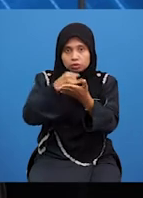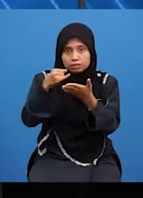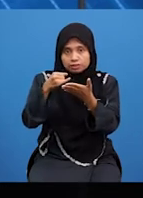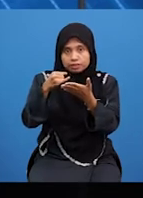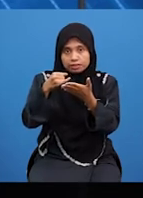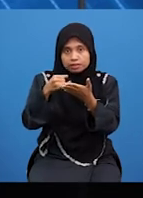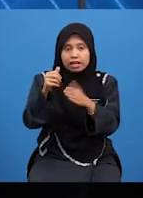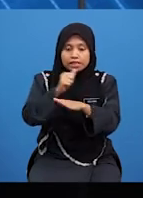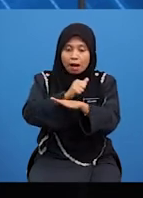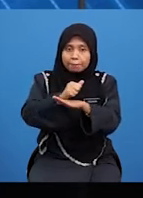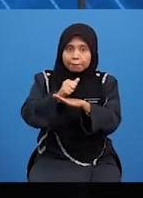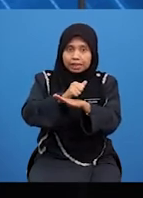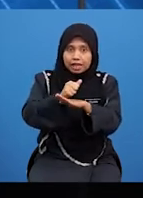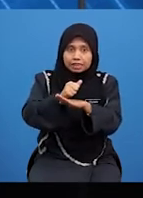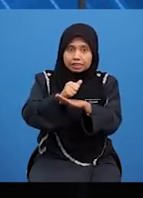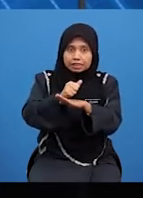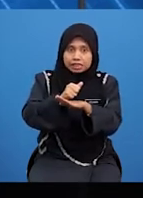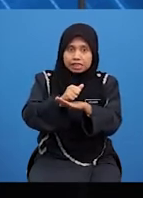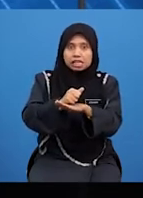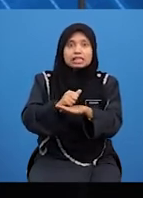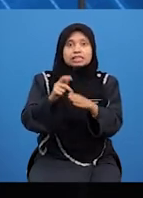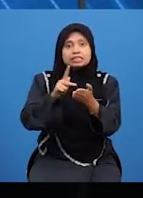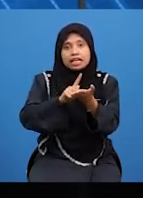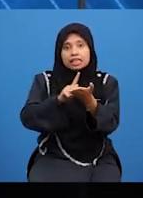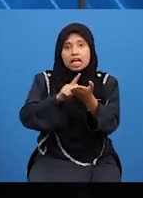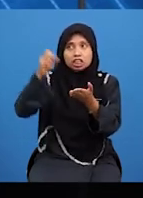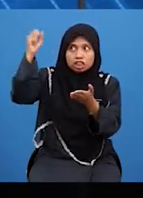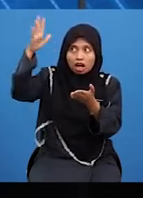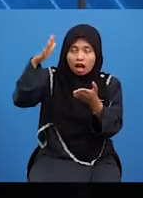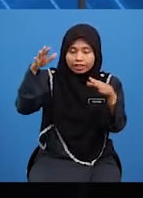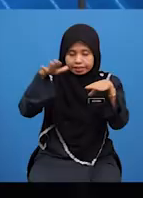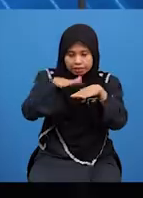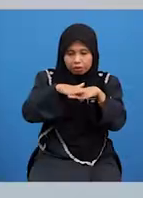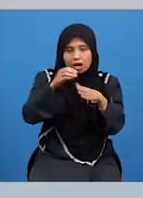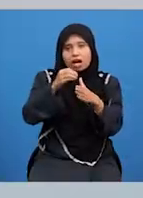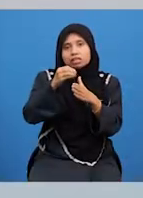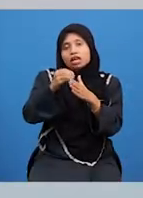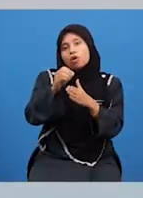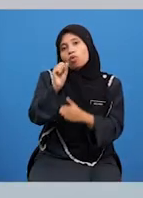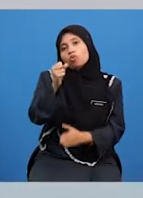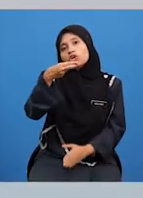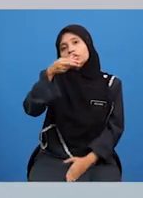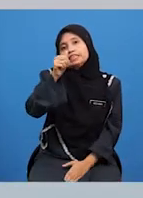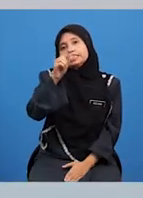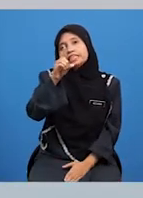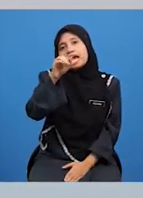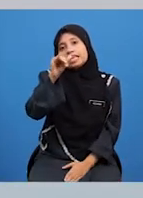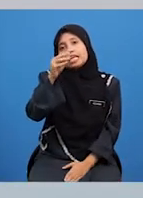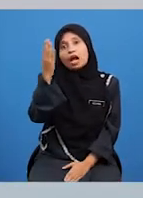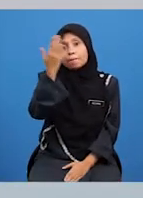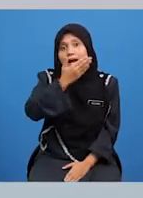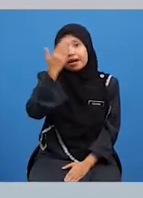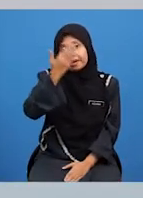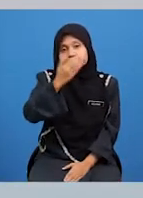mengaplikasikan nilai garisan serta kesan cerah gelap atau juga dikenali sebagai shading. Lazimnya, penghasilan